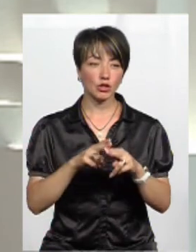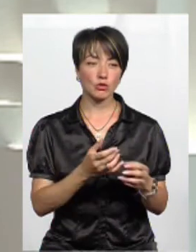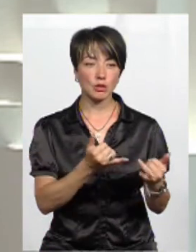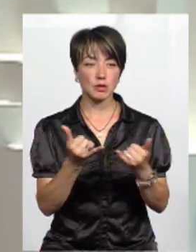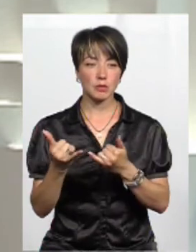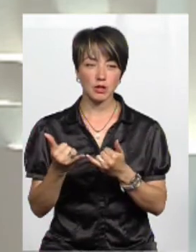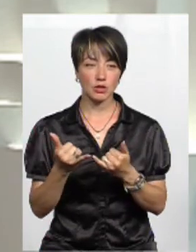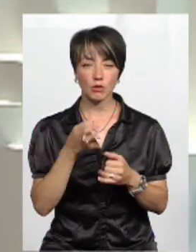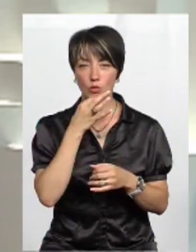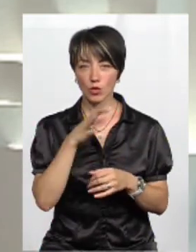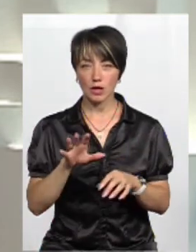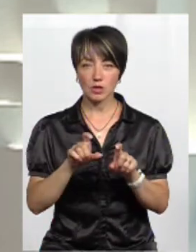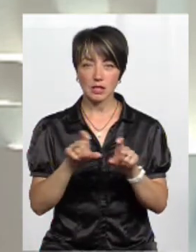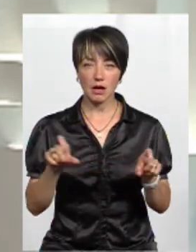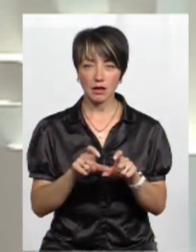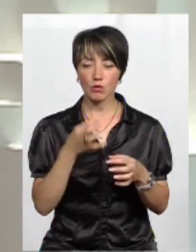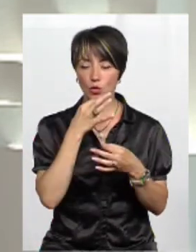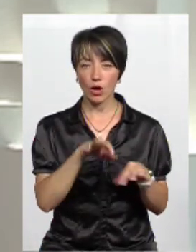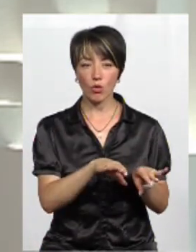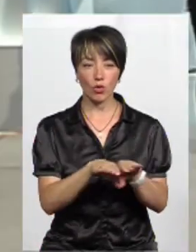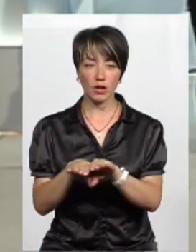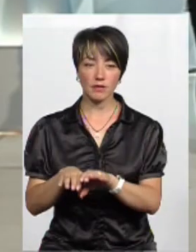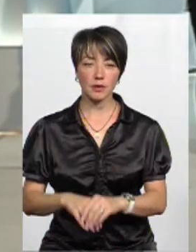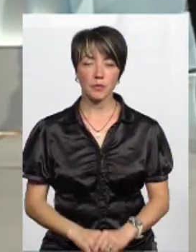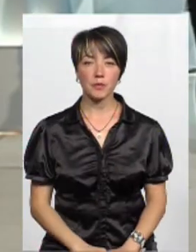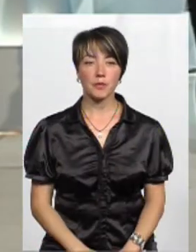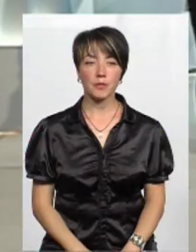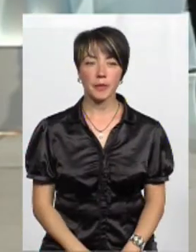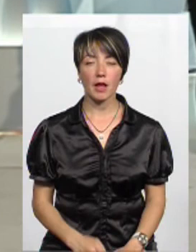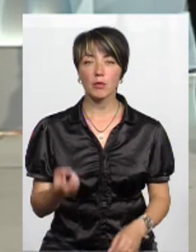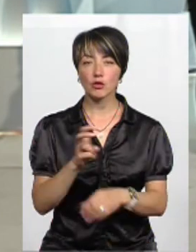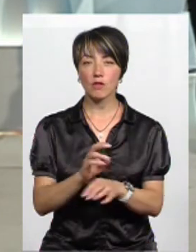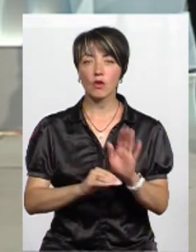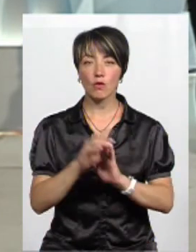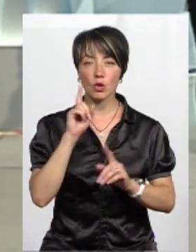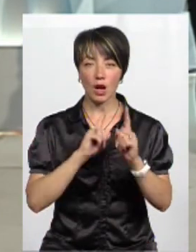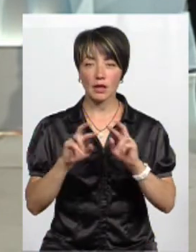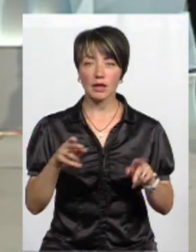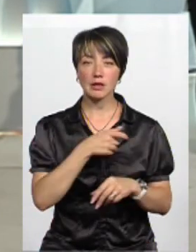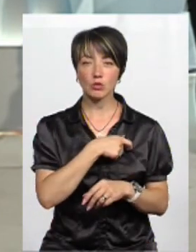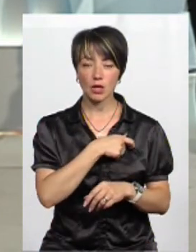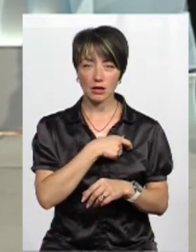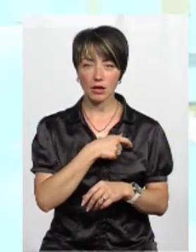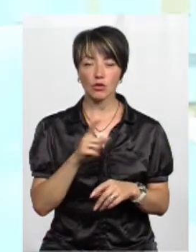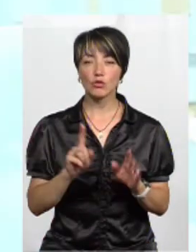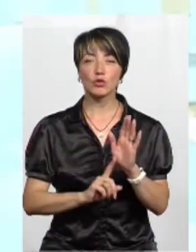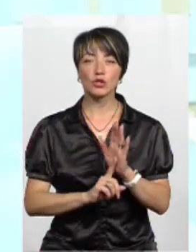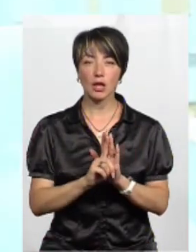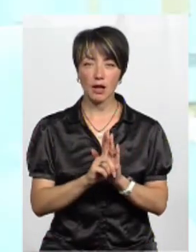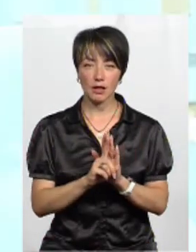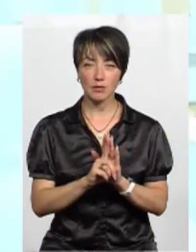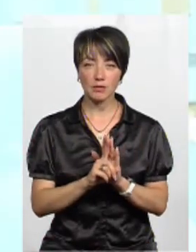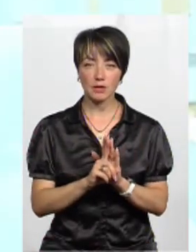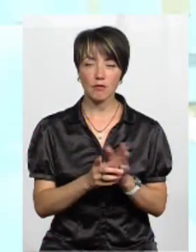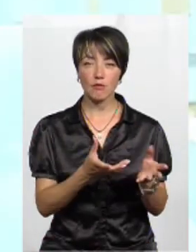матеріально-технічного забезпечення будь-яких закладів, будь-якого рівня. Ну, прийшовши у Верховну Раду в якості депутата-мажоритарника, от з чого би ви починали,